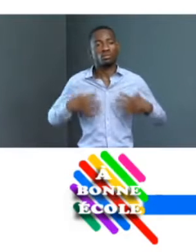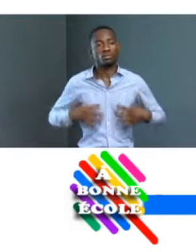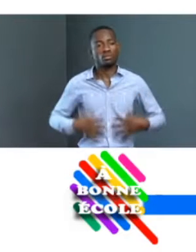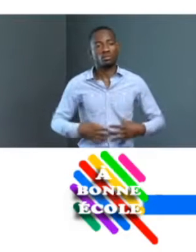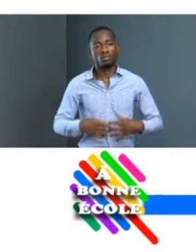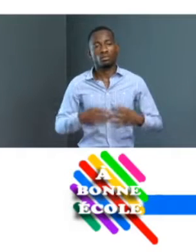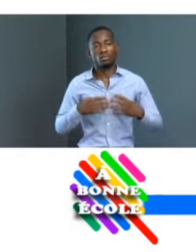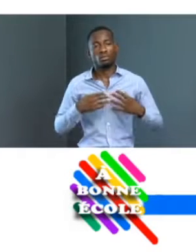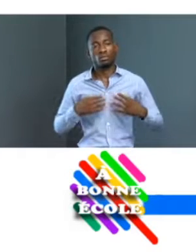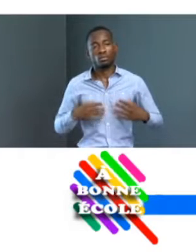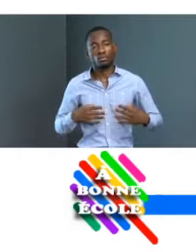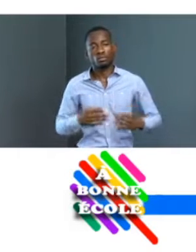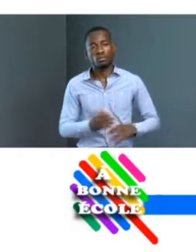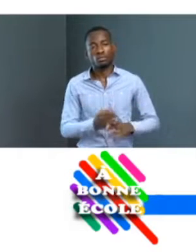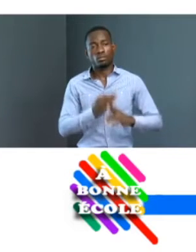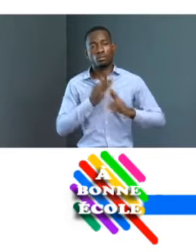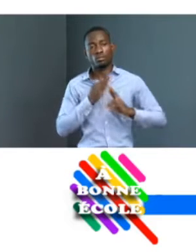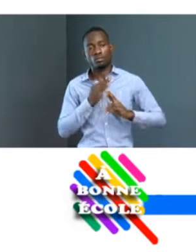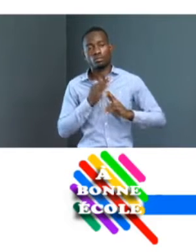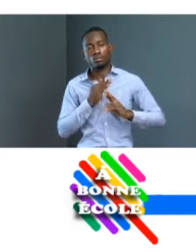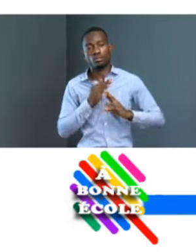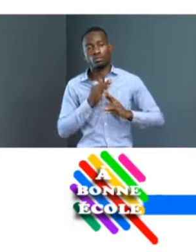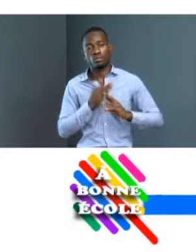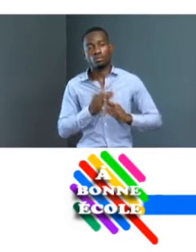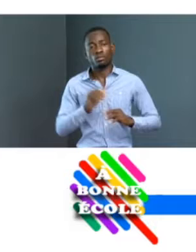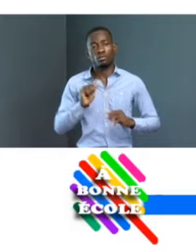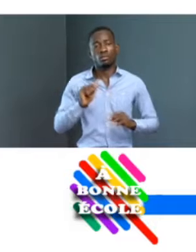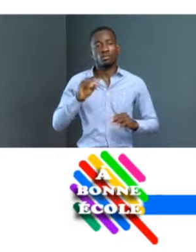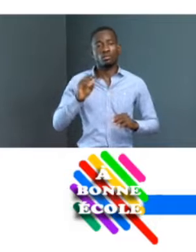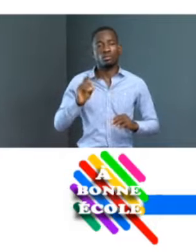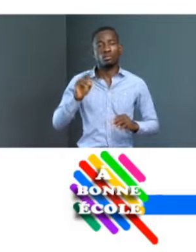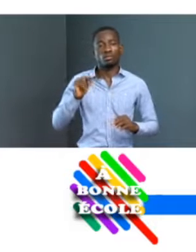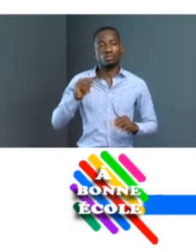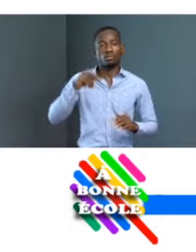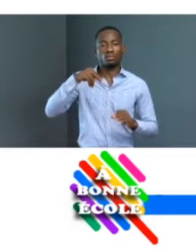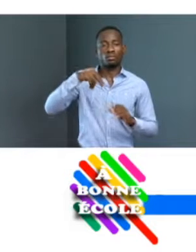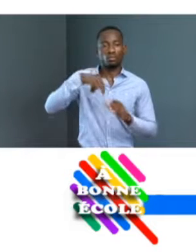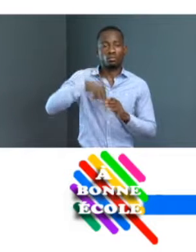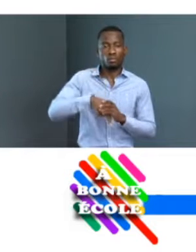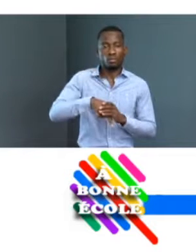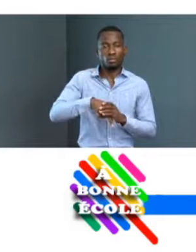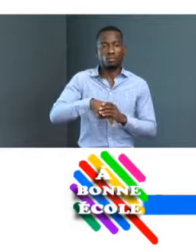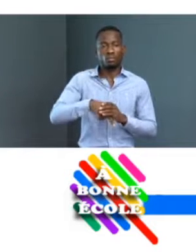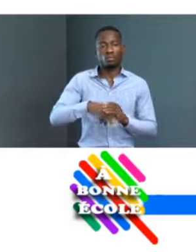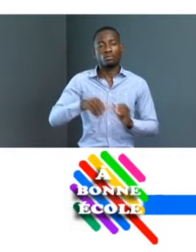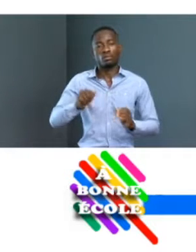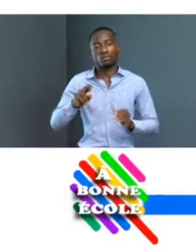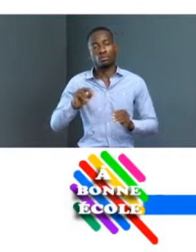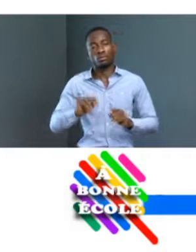contient. L'ADN est localisé dans la chromatine, alors que l'ARN est localisé dans le nucléole et le